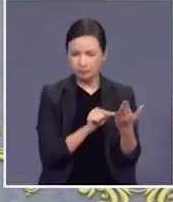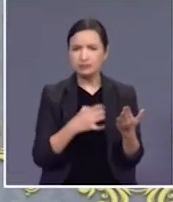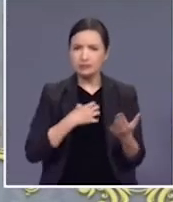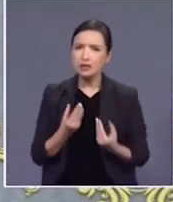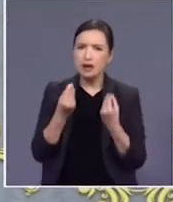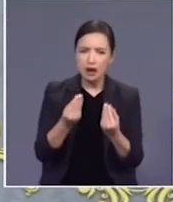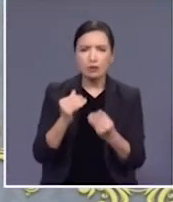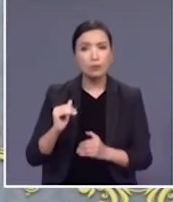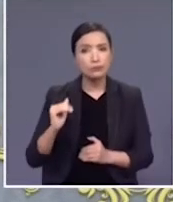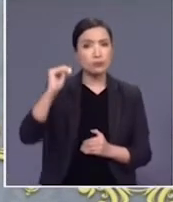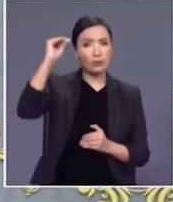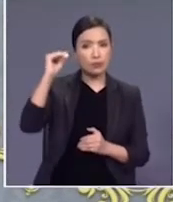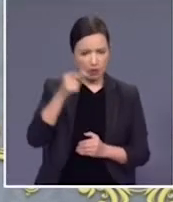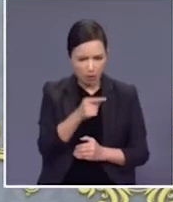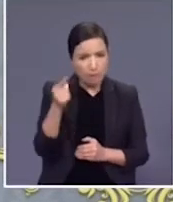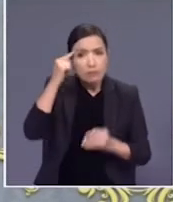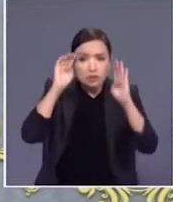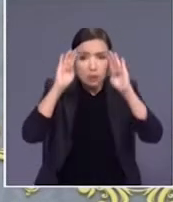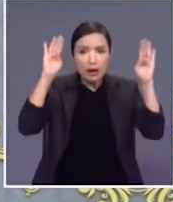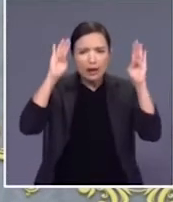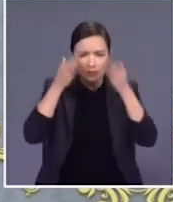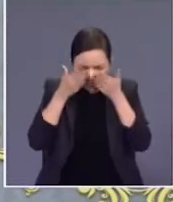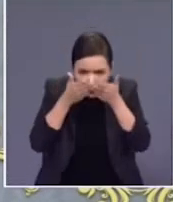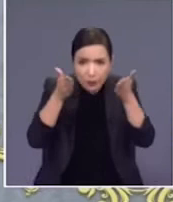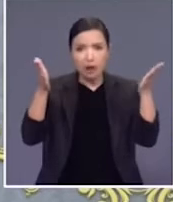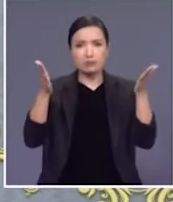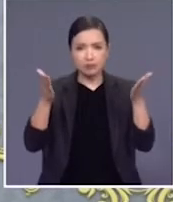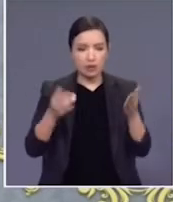ให้ผู้อาวุโสได้ใช้ประสบการณ์และวิสัยทัศน์